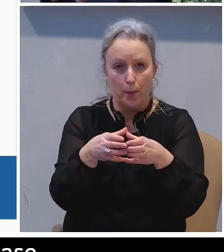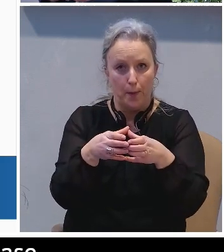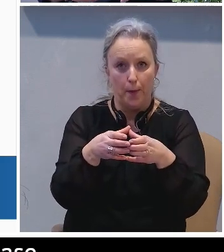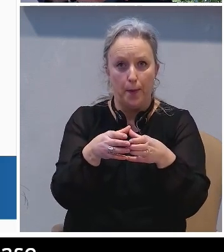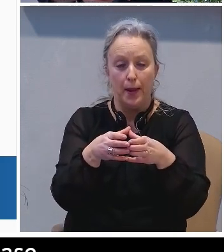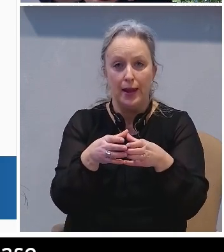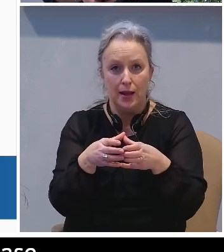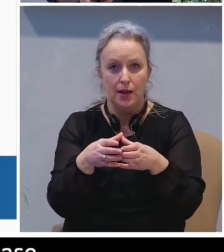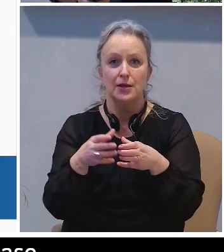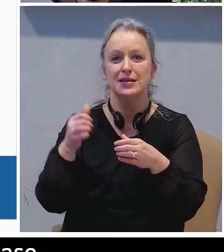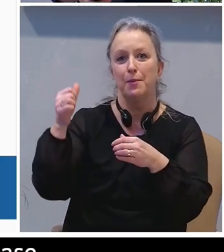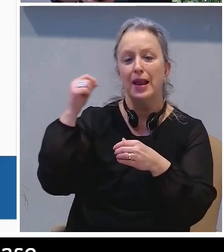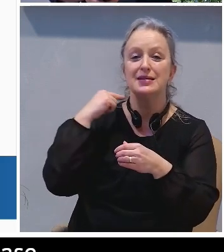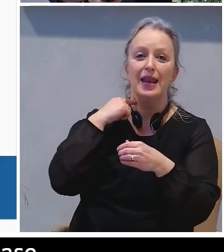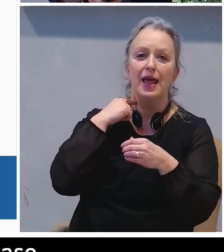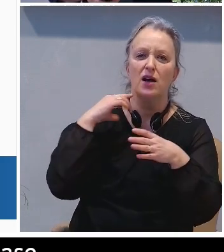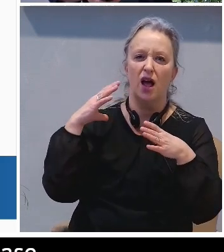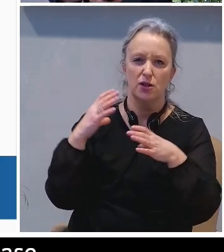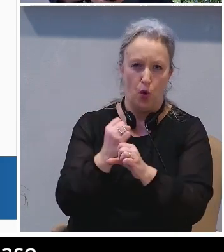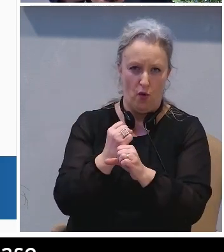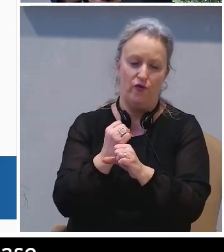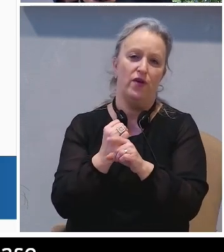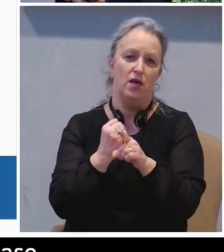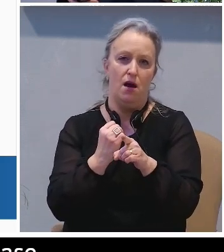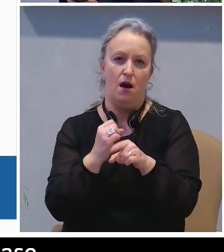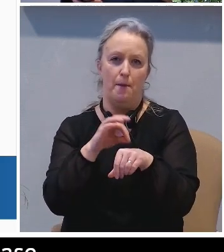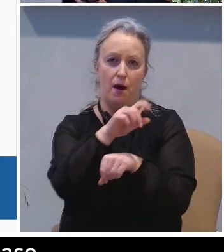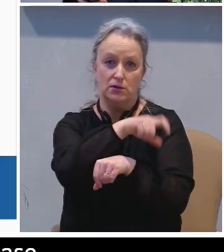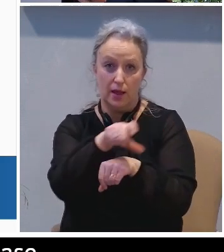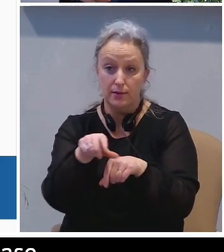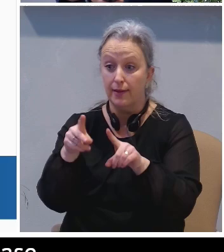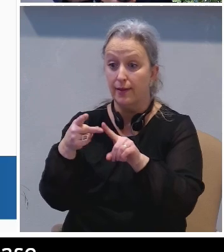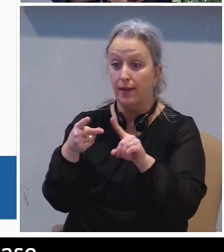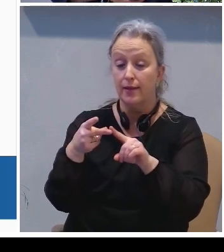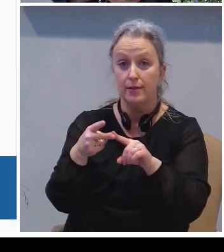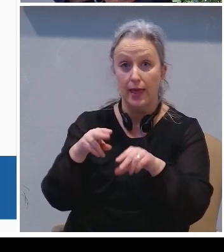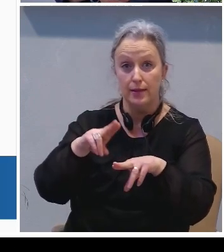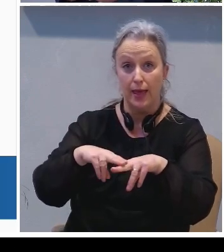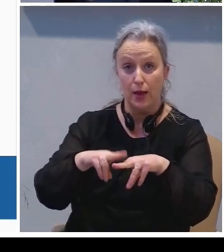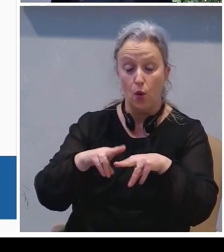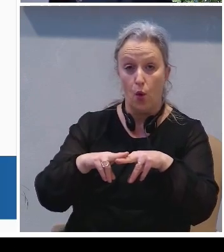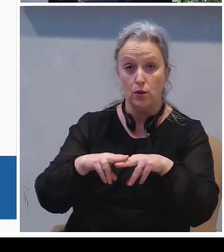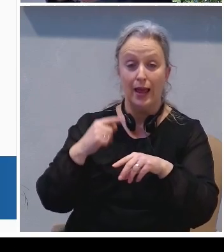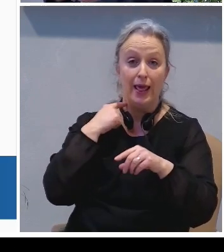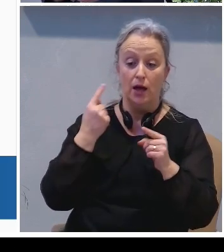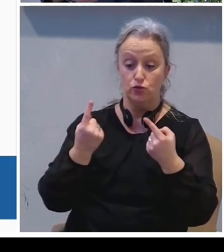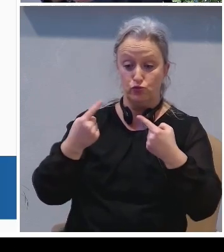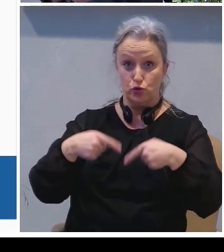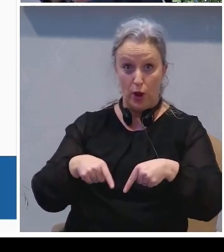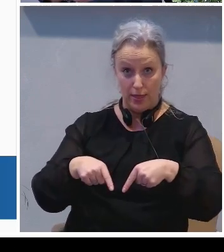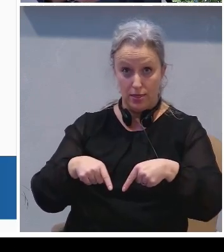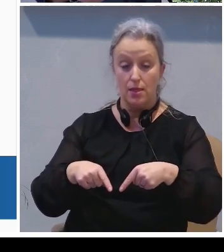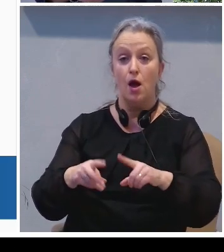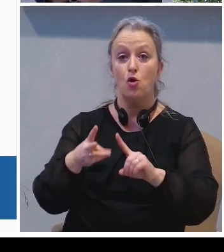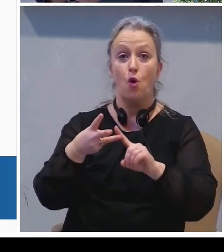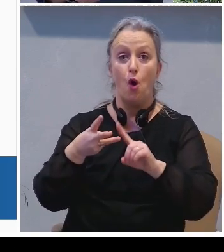confirmed spinaalse patients. lihasatroofia As you can patsiendid see, ja spinal teisel muscular kohal on Duchenne atrophy is lihasdüstroofia, the most widespread, kolmas with